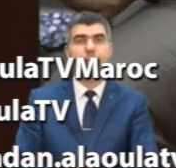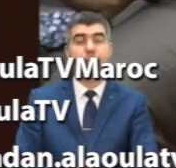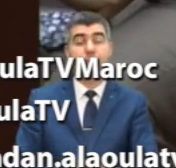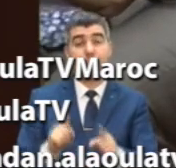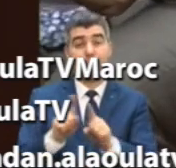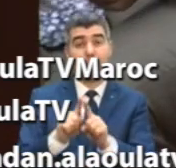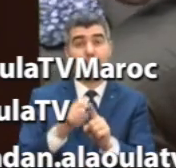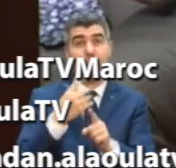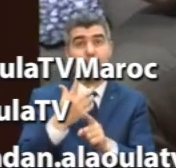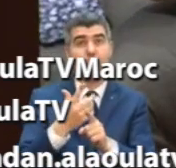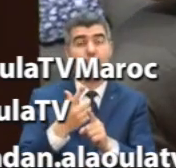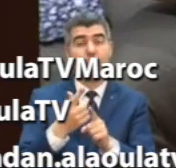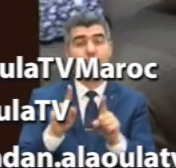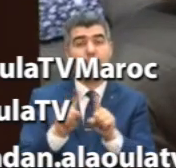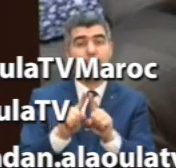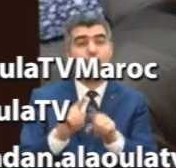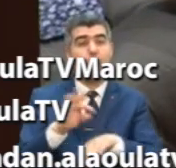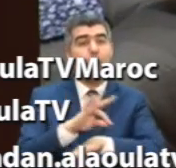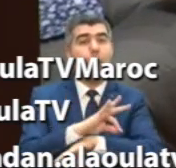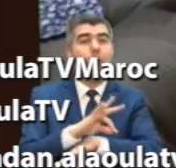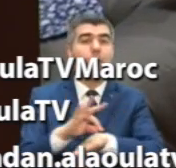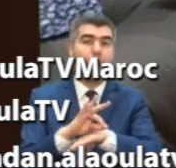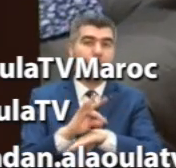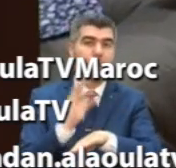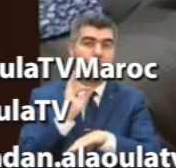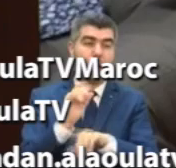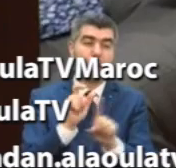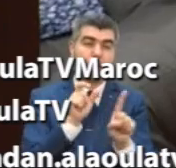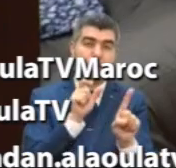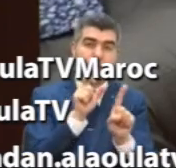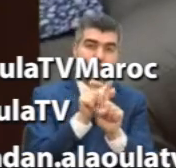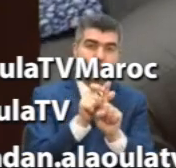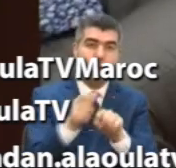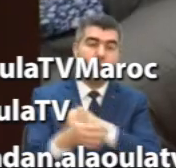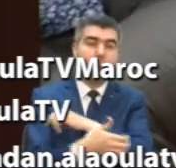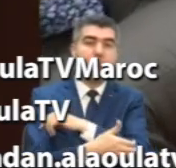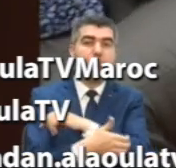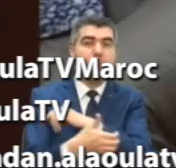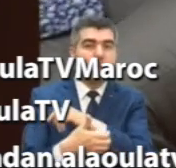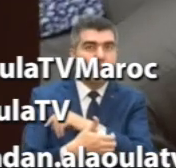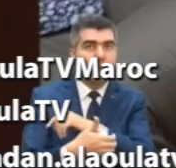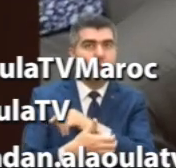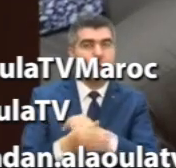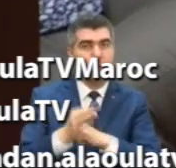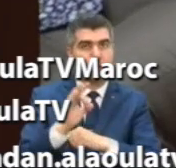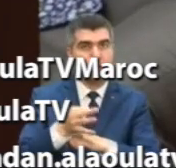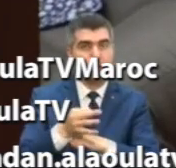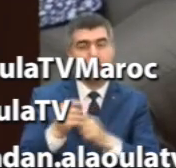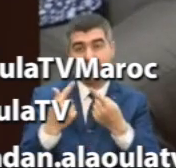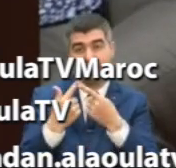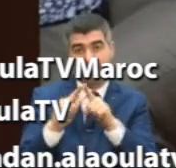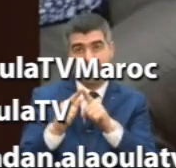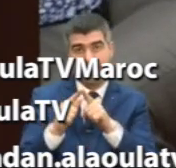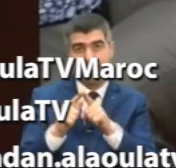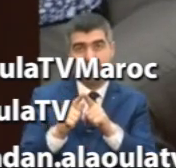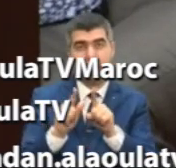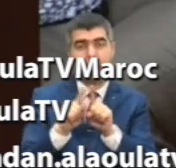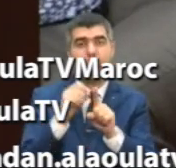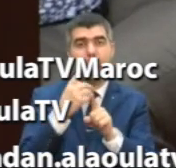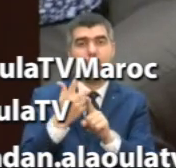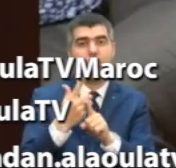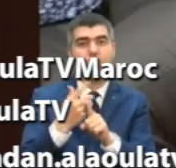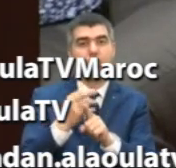بالفئه ديال الطبقه المتوسطه، كذلك بالفئات المعوزه اللي في كثير من الاحيان خص تدخل